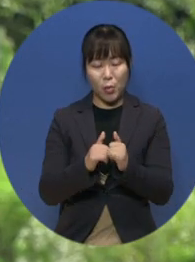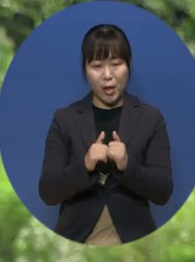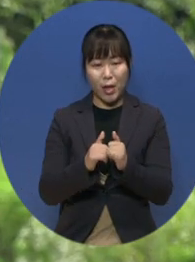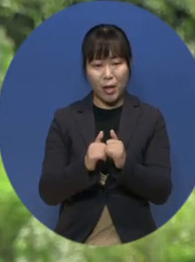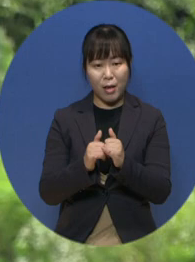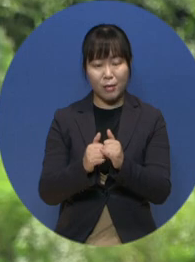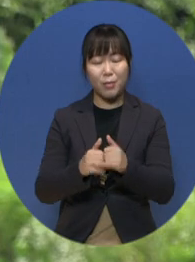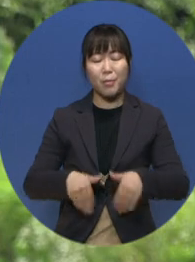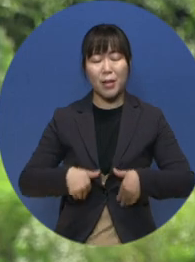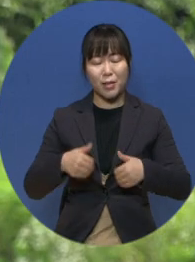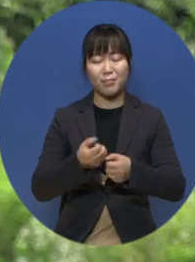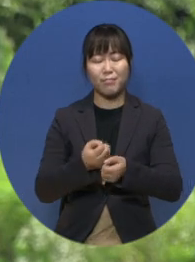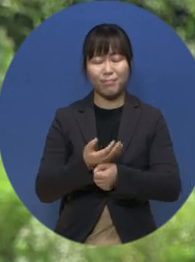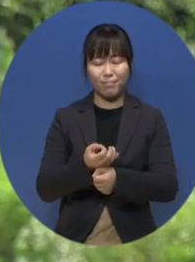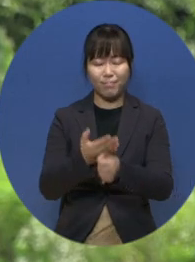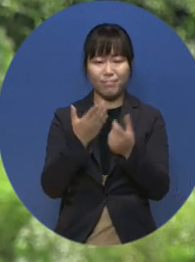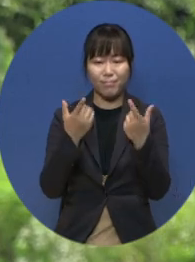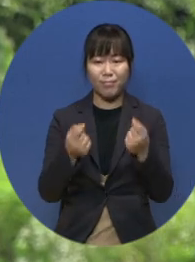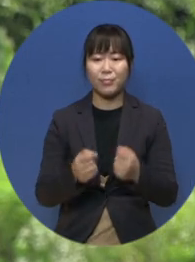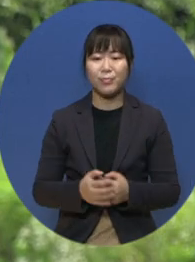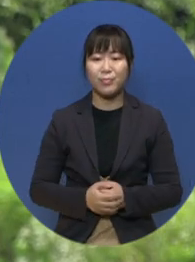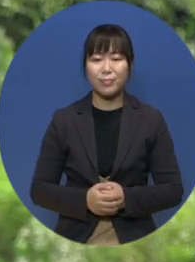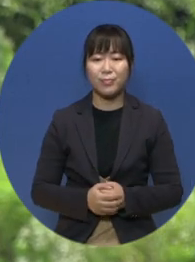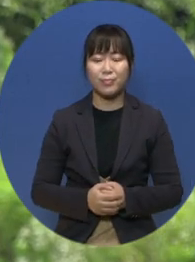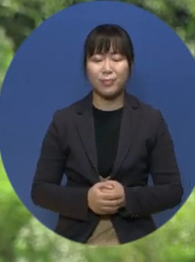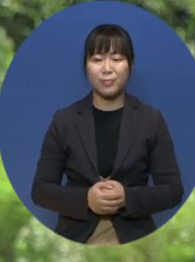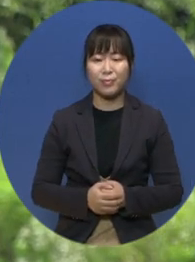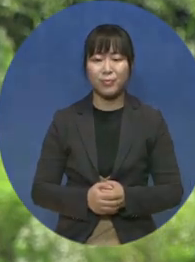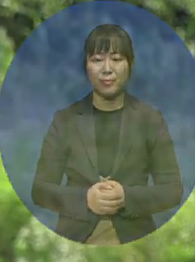있습니다. 복지TV 뉴스 김민재입니다.